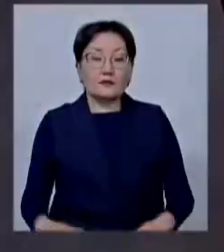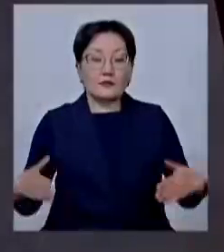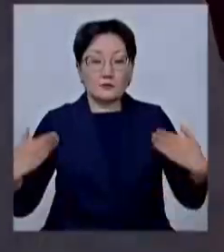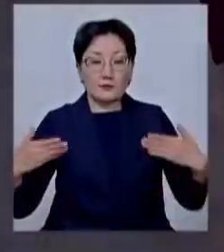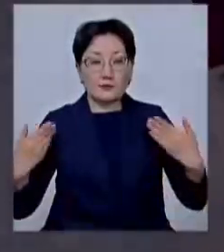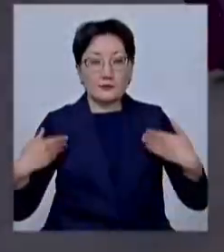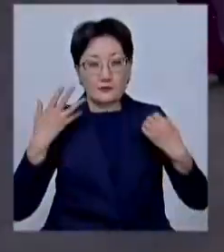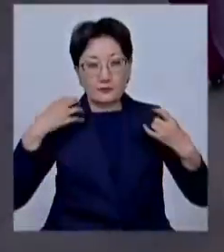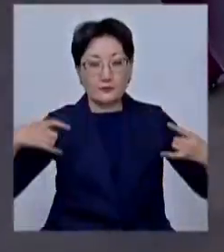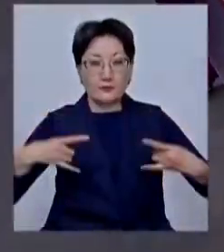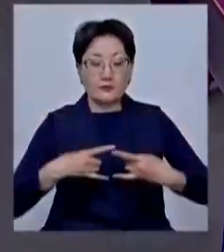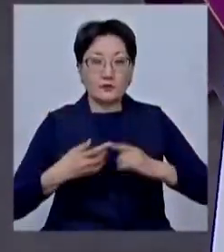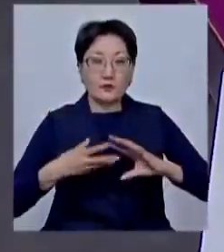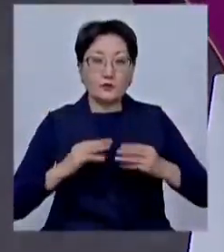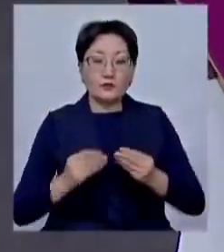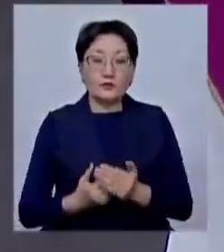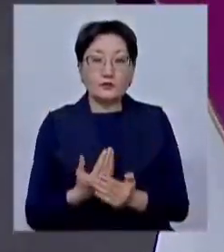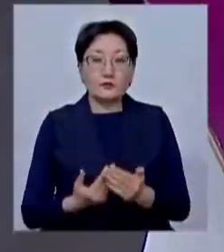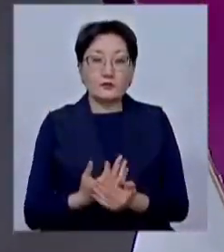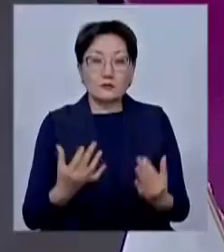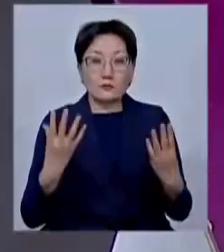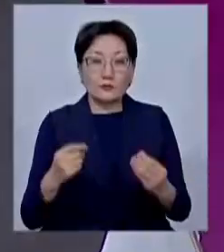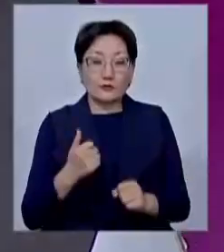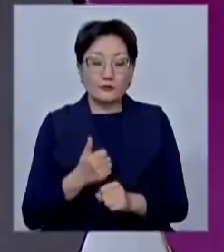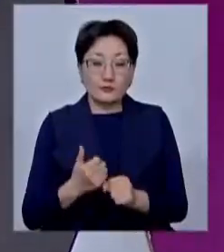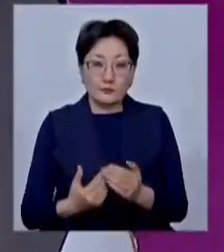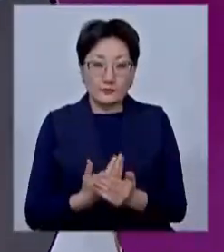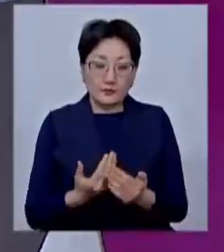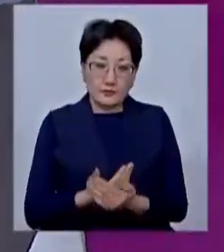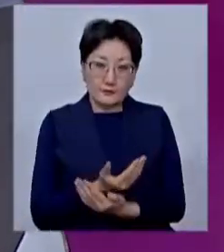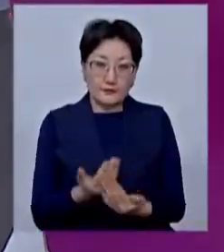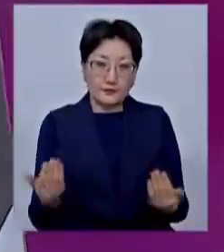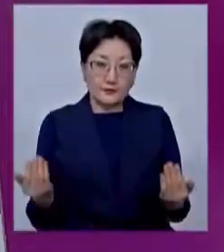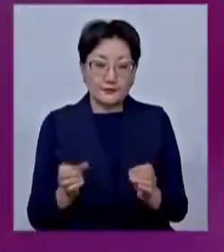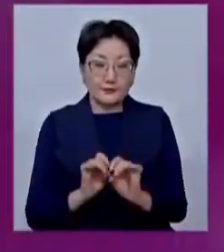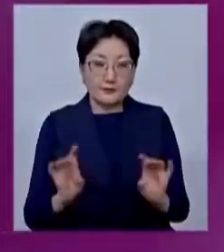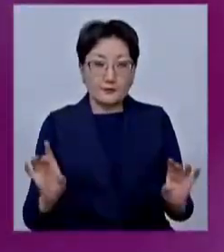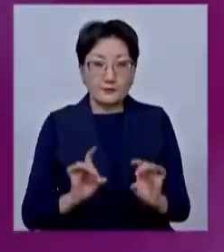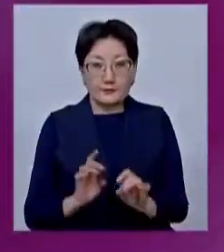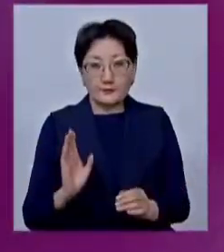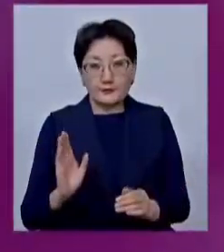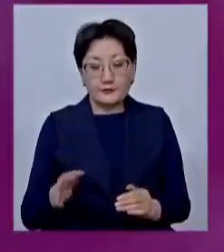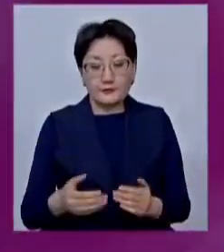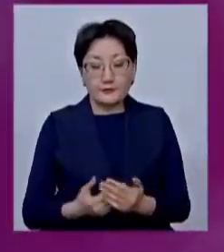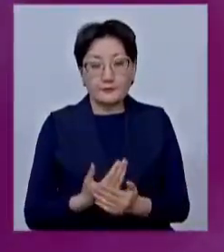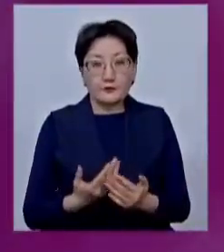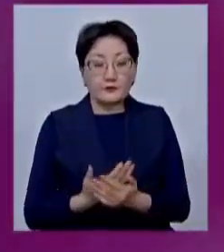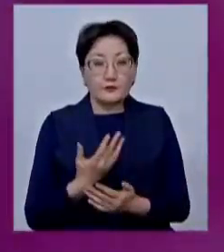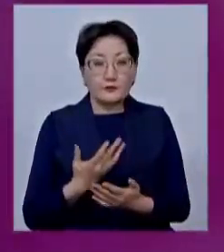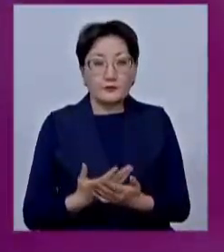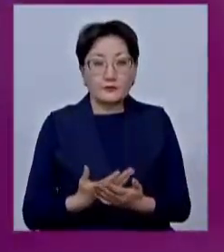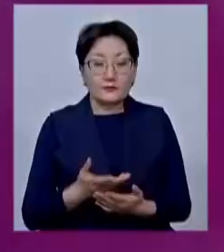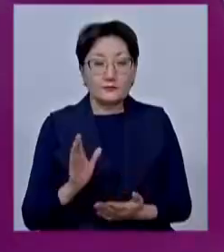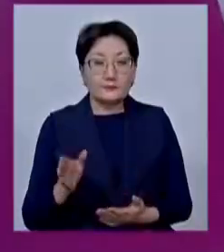Ассаламу алейкум, ардақты әлеумет, Алматы арнасының тікелей эфирінде қорытынды жаңалықтар. Студияда мен Өмір Әнуарбек және әріптесім Бұлбұл Қалнұрғызы.